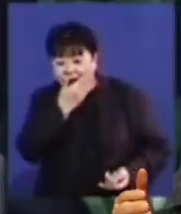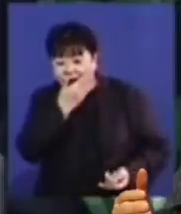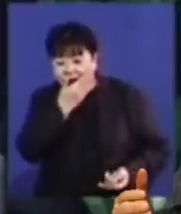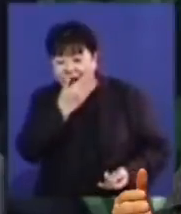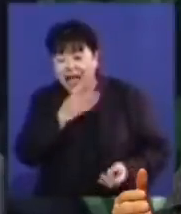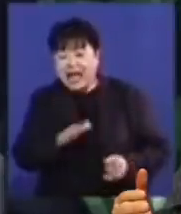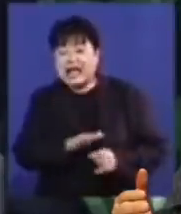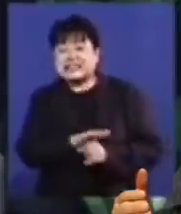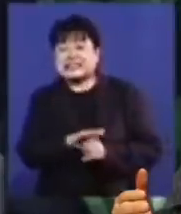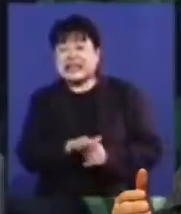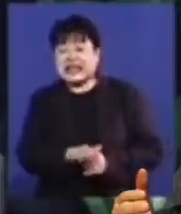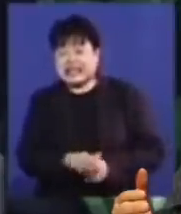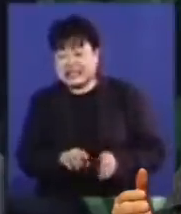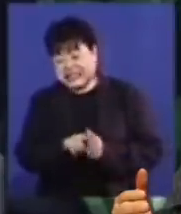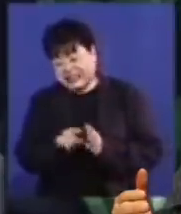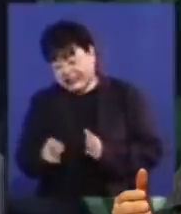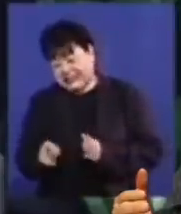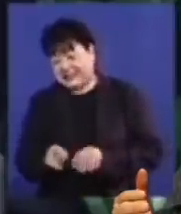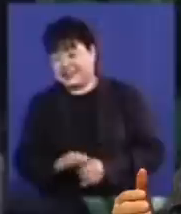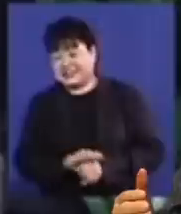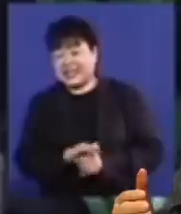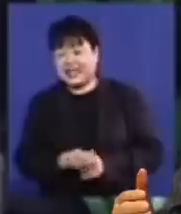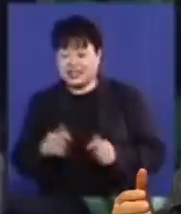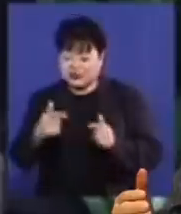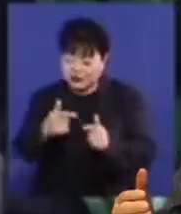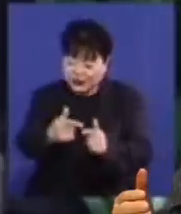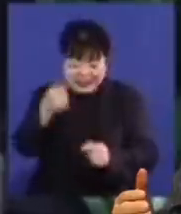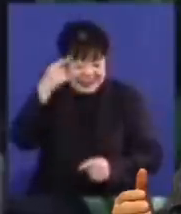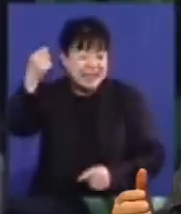식어져 간다, 그 징후를